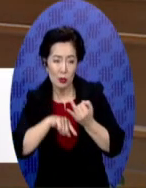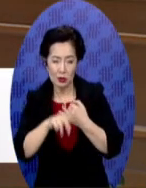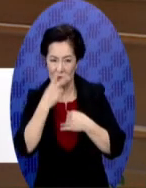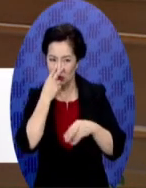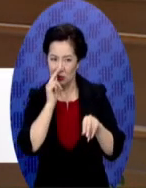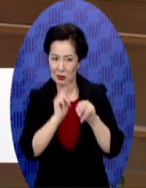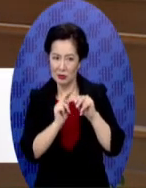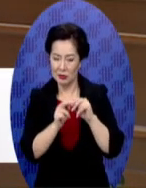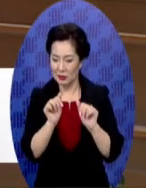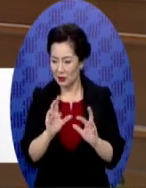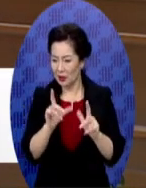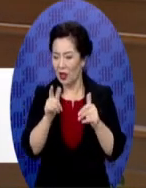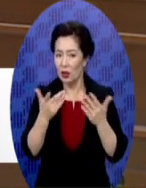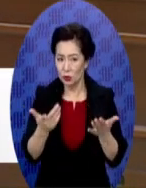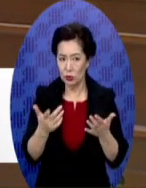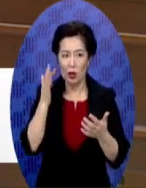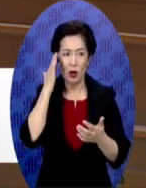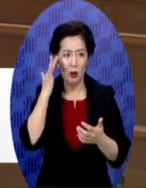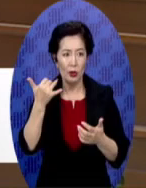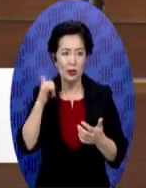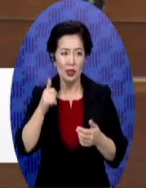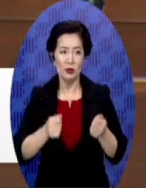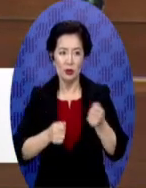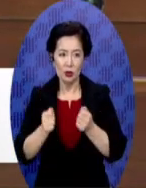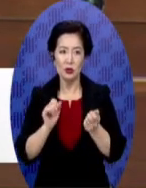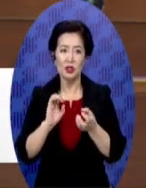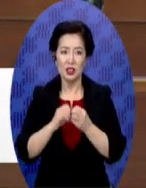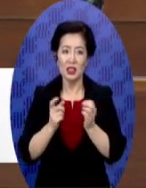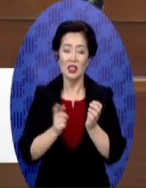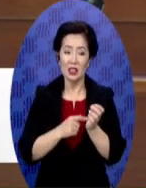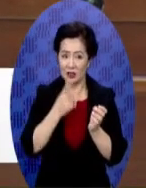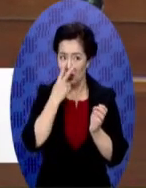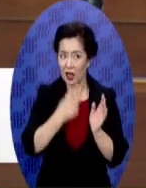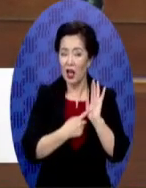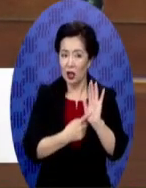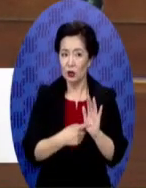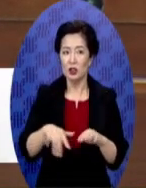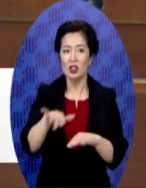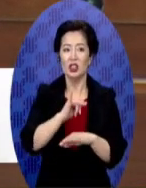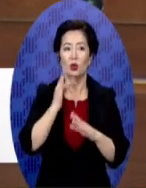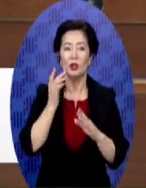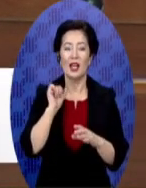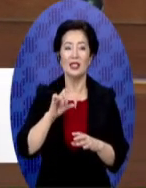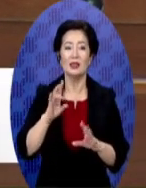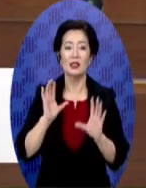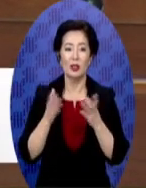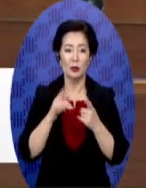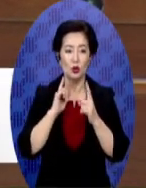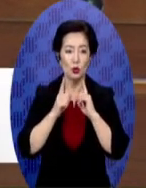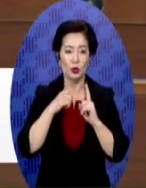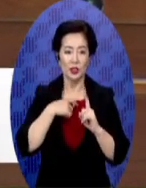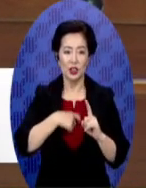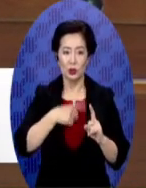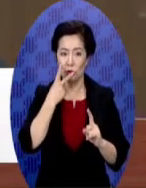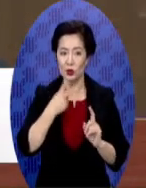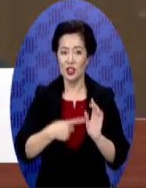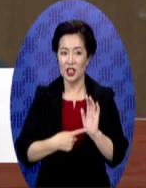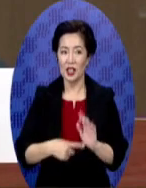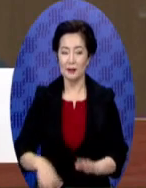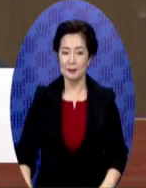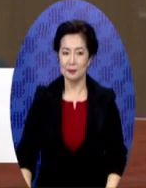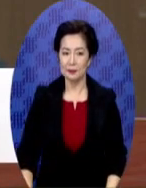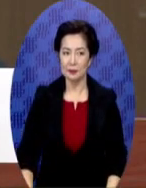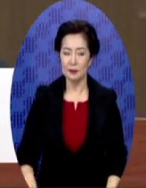сайжруулах бодлогын зарим талын зохицуулалт хийх шаардлага байна гэдгийг харуулж байна гэж улсын хурлд хардсан намын зөвлөлийн гишүүд үзэж байна.